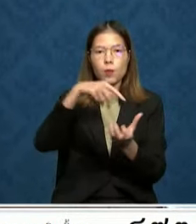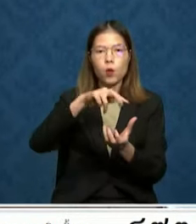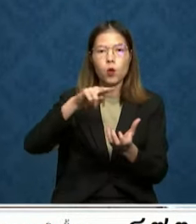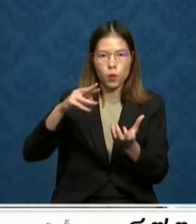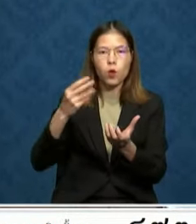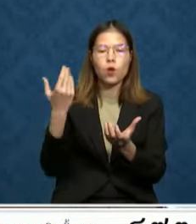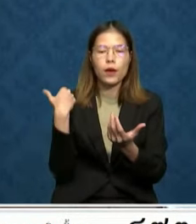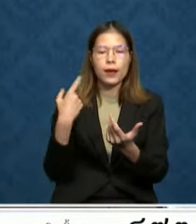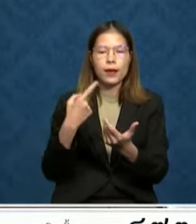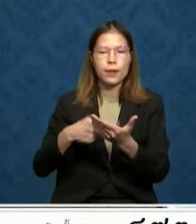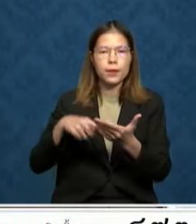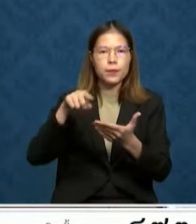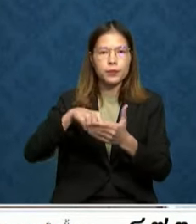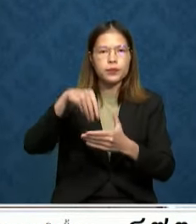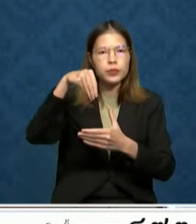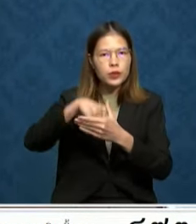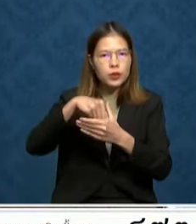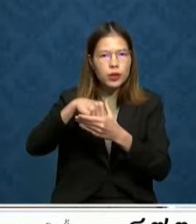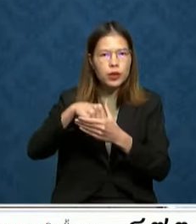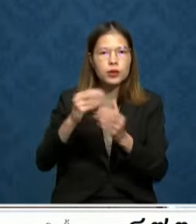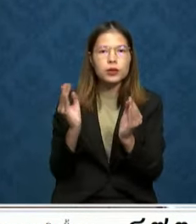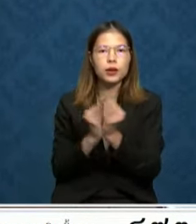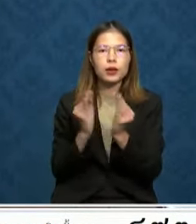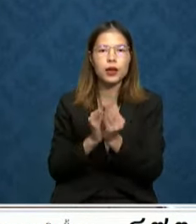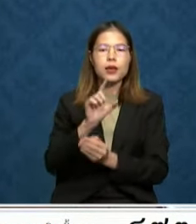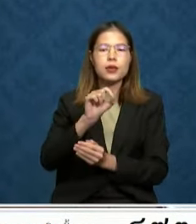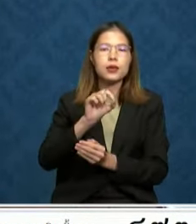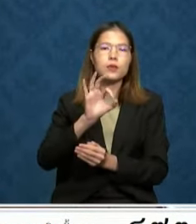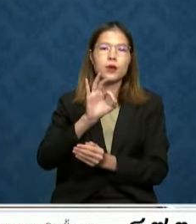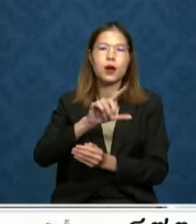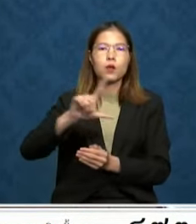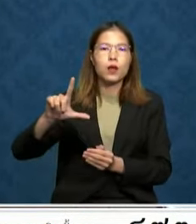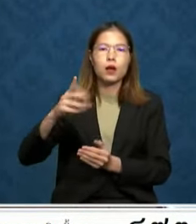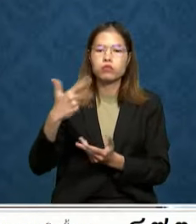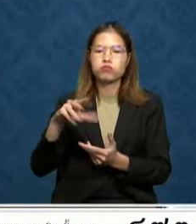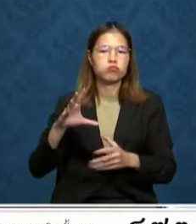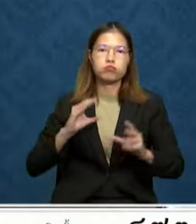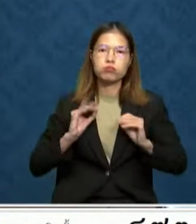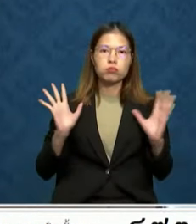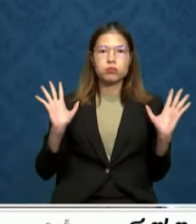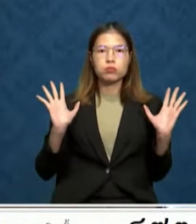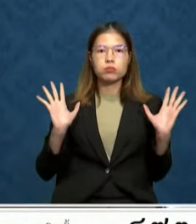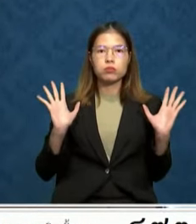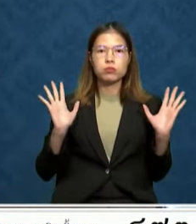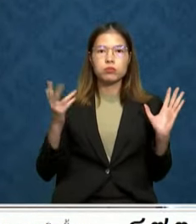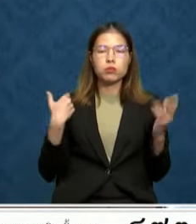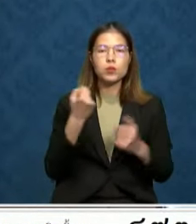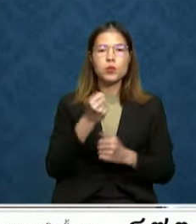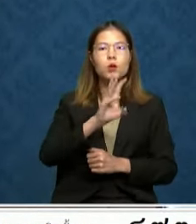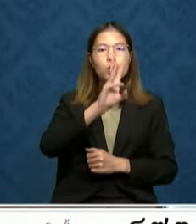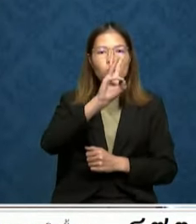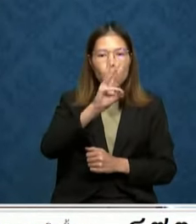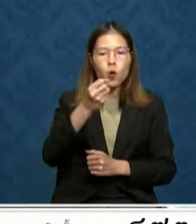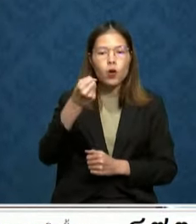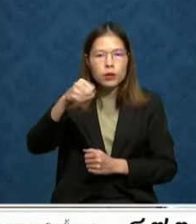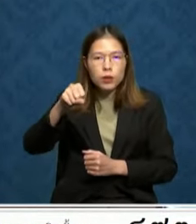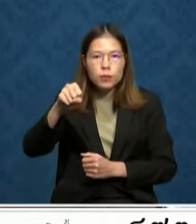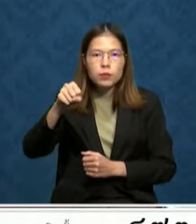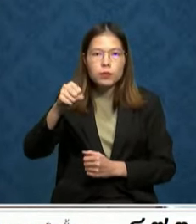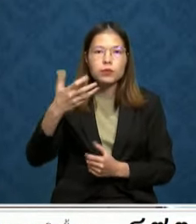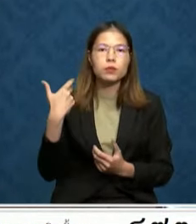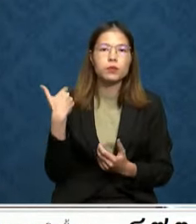มีคนอมาใช้เสีงถึง 29 ลานคนแน่นอนค่ ท 29 ลานคนไมไดเหด้วยมี 16 ล้านเสียง มี 10 ลานเสียง